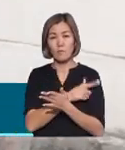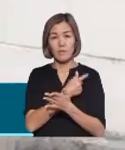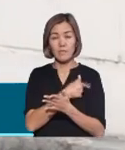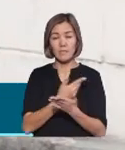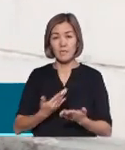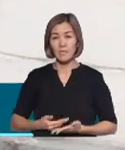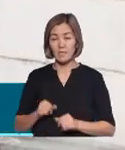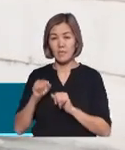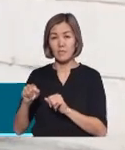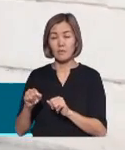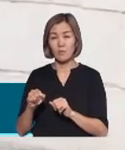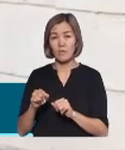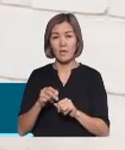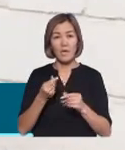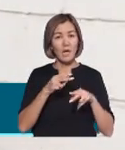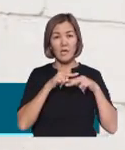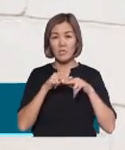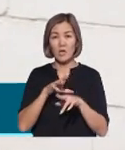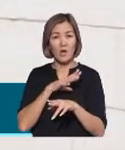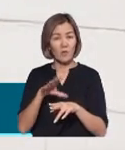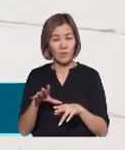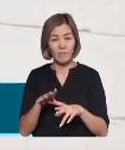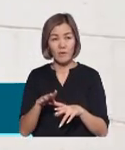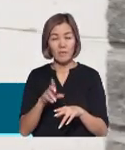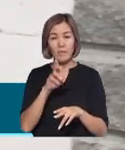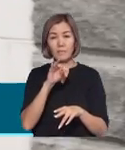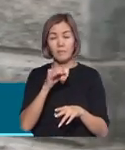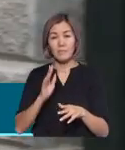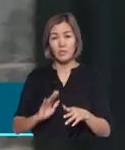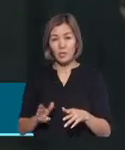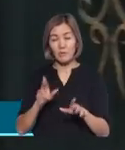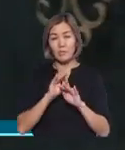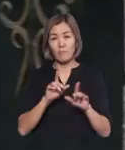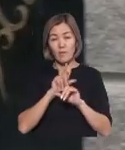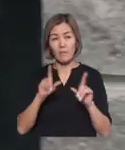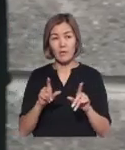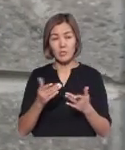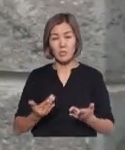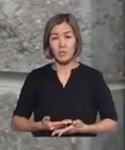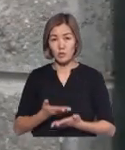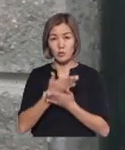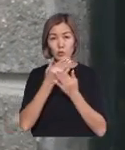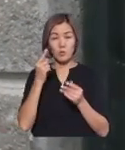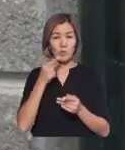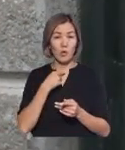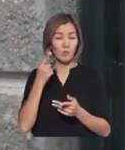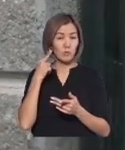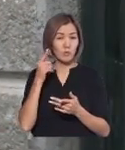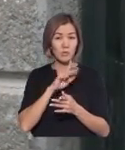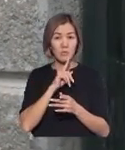сақтандыруға да бір тиын ақша аудармай келген BBC-де бір бала бақшасы осы қазір мұнда тіпті тірі жанында дауысы шықпайды.